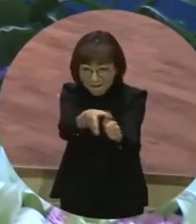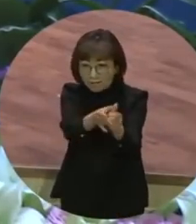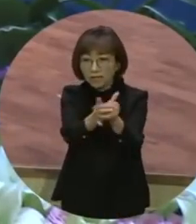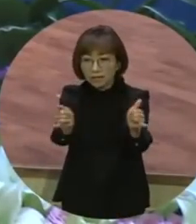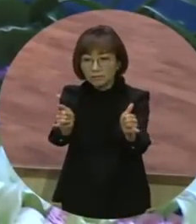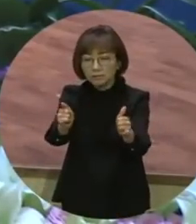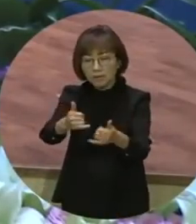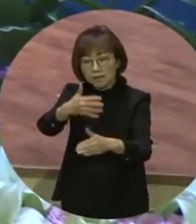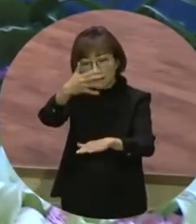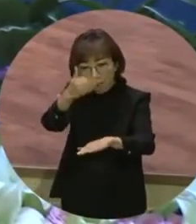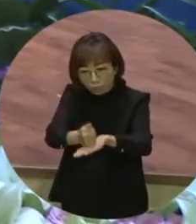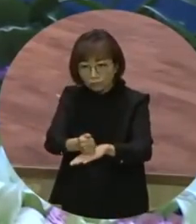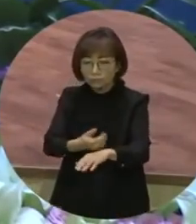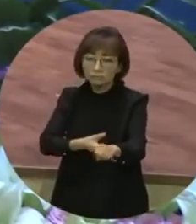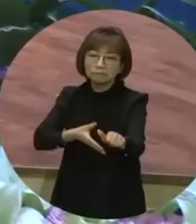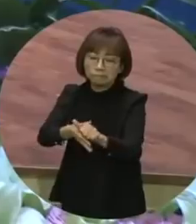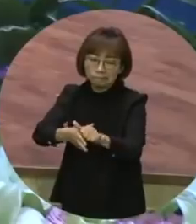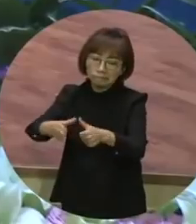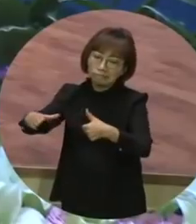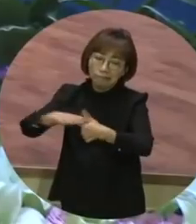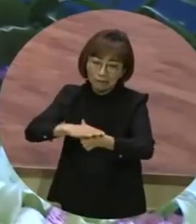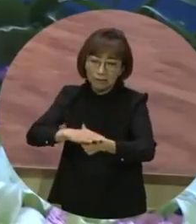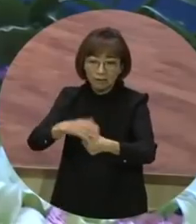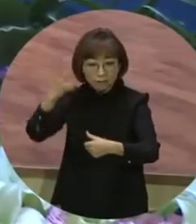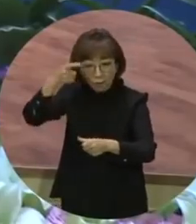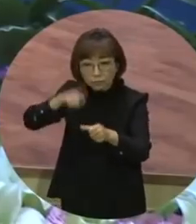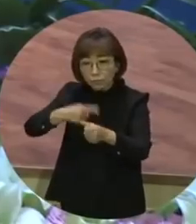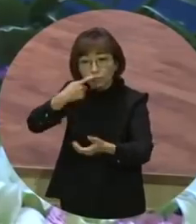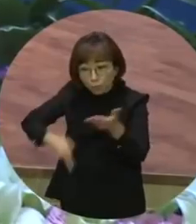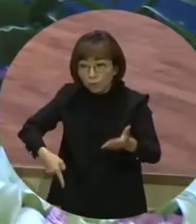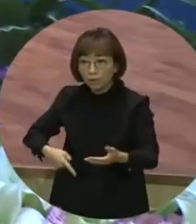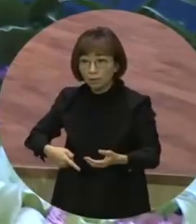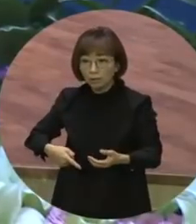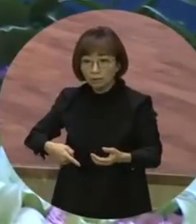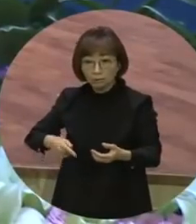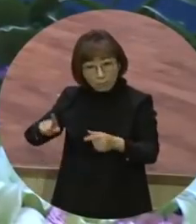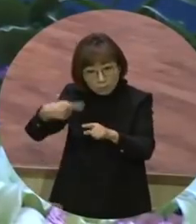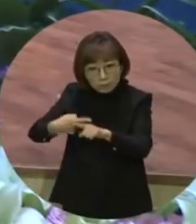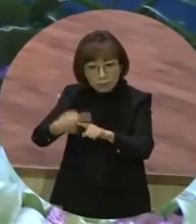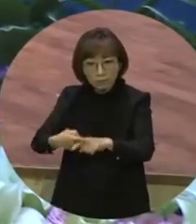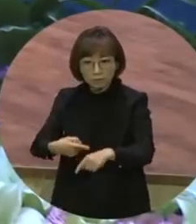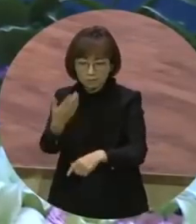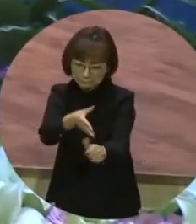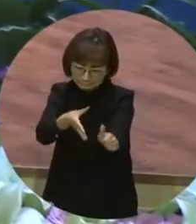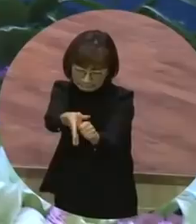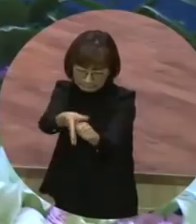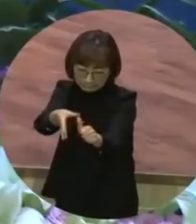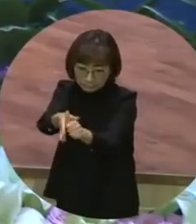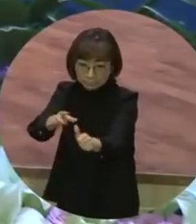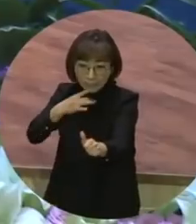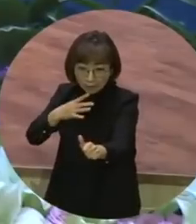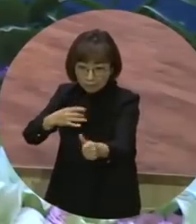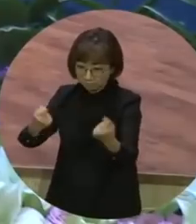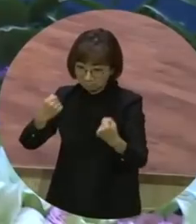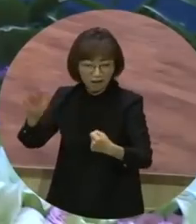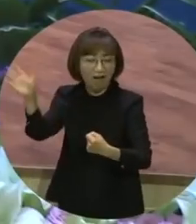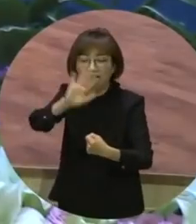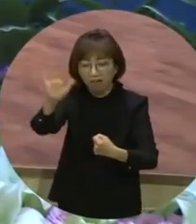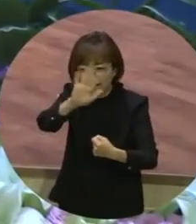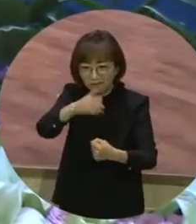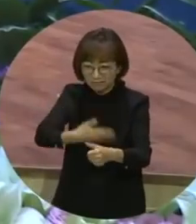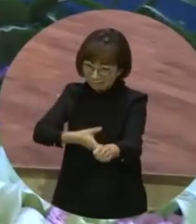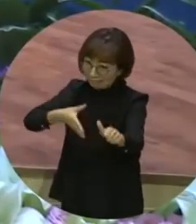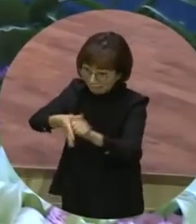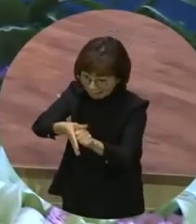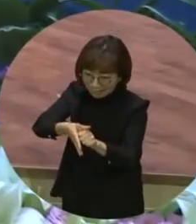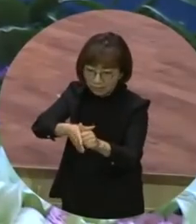죽어요. 자기도 영적 상태가 죽고 상대도 죽입니다. 백해무익하고 반드시 버려야 될 예털이에요.